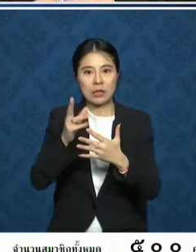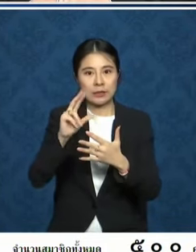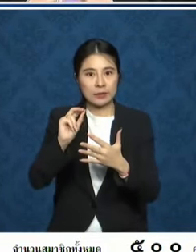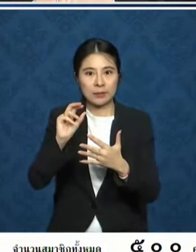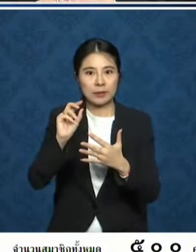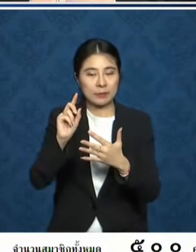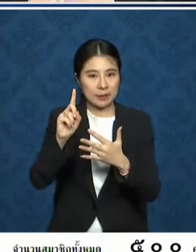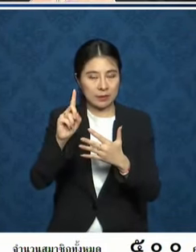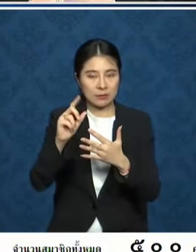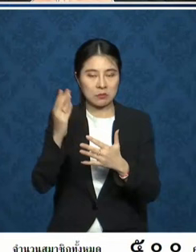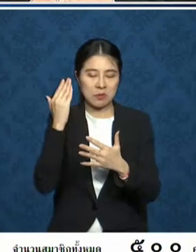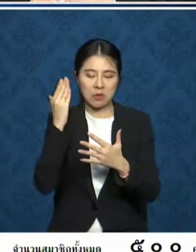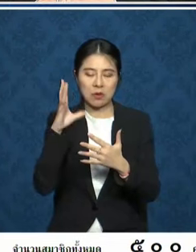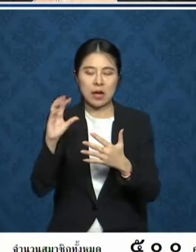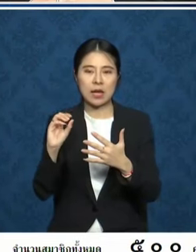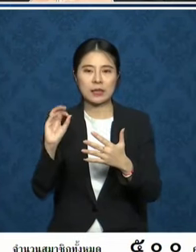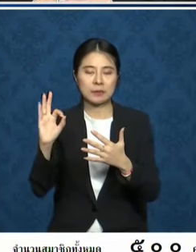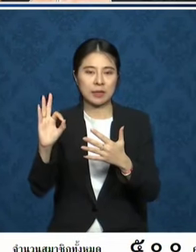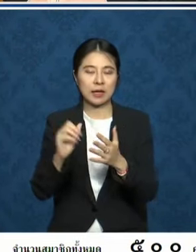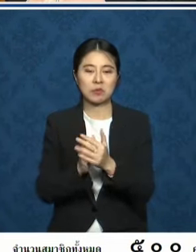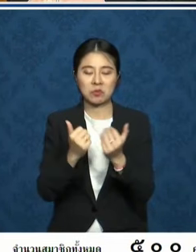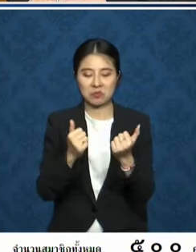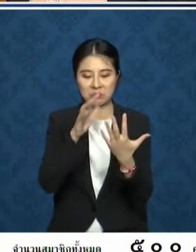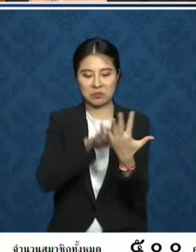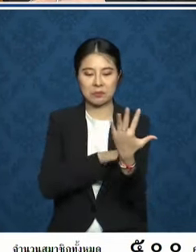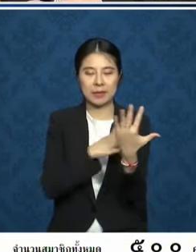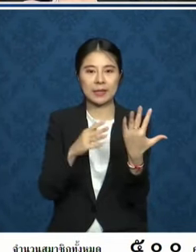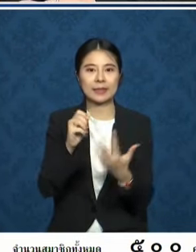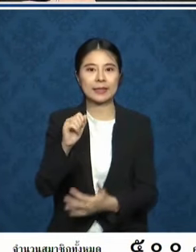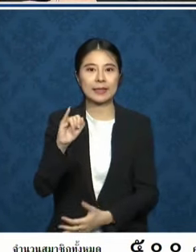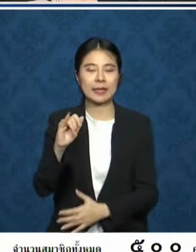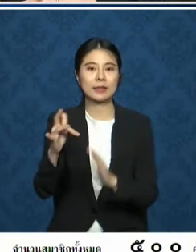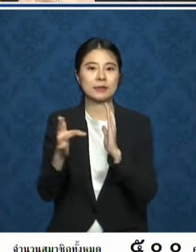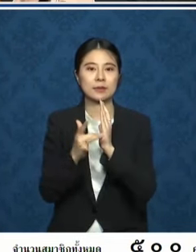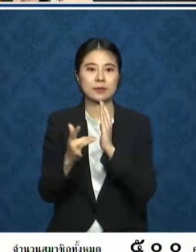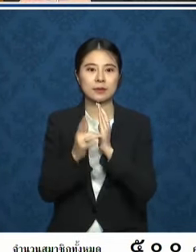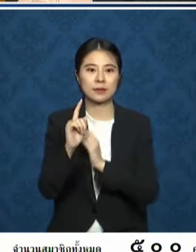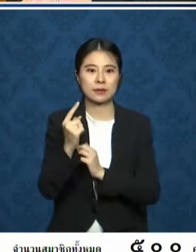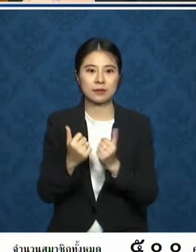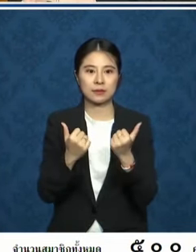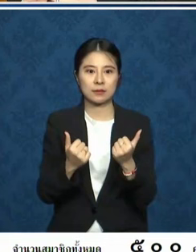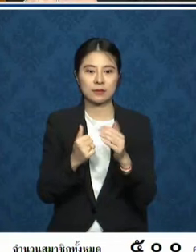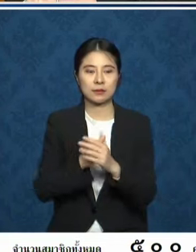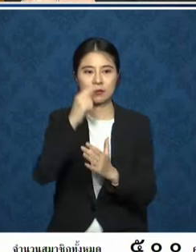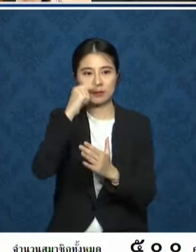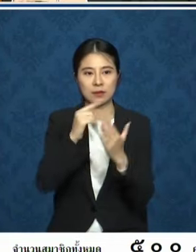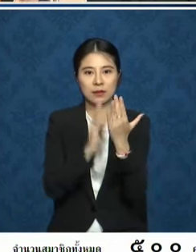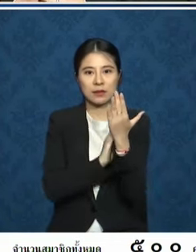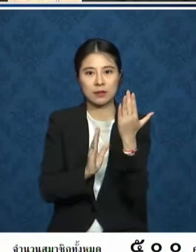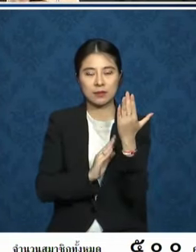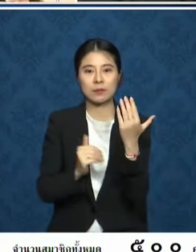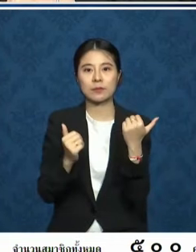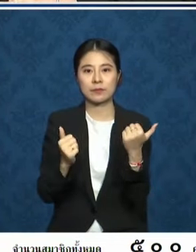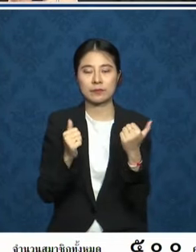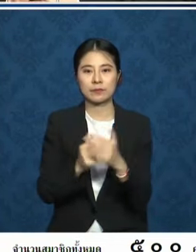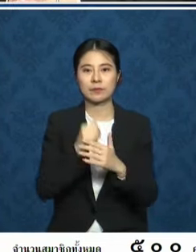ทันทีทประเทศไยเรามีแผน AI เป็เรื่องเป็ราวดังนั้นเมอประเทศไยเรามีแผน AIต่อ